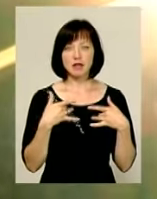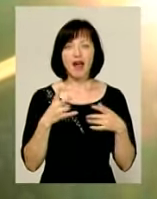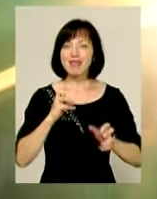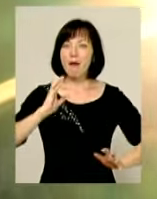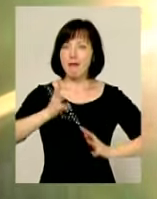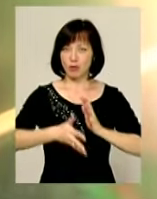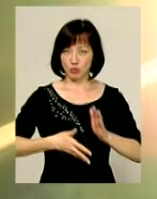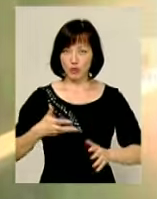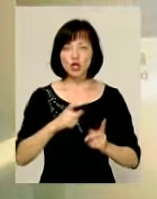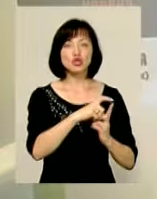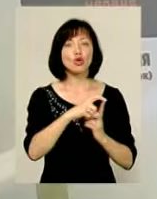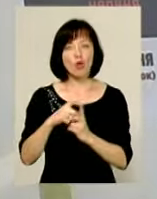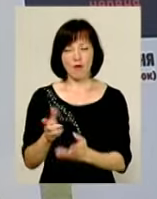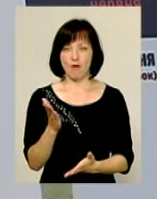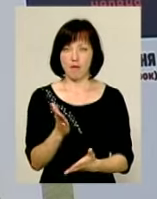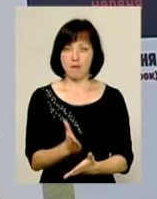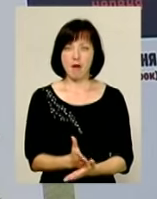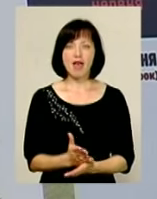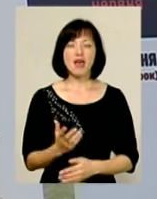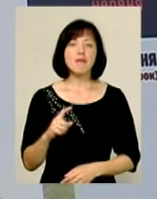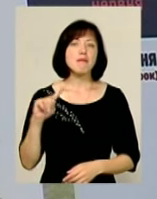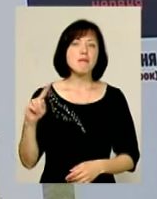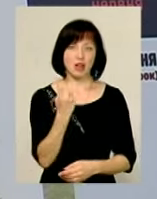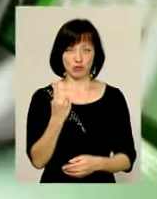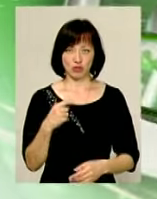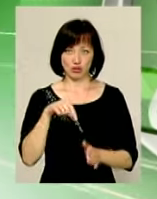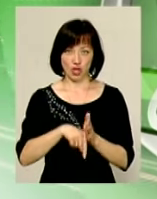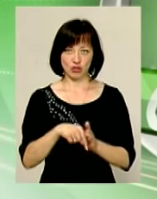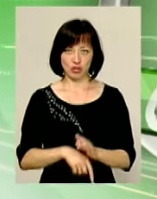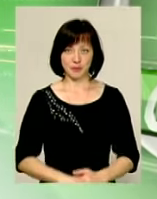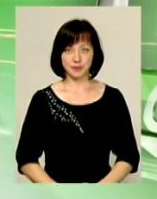пантоміма. Слово тут має провідне значення.